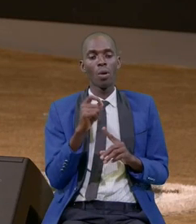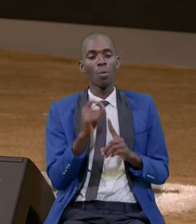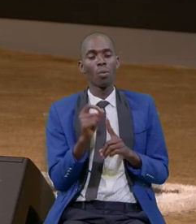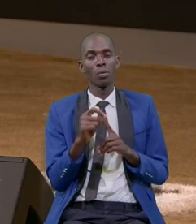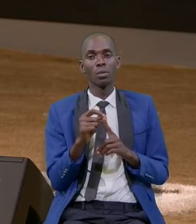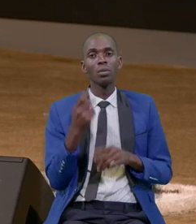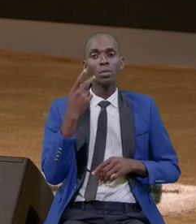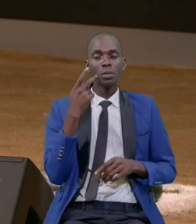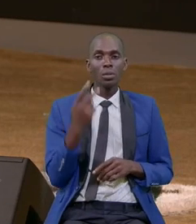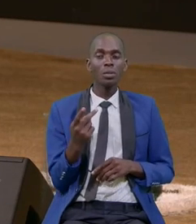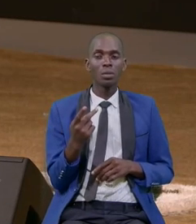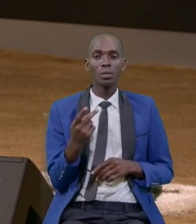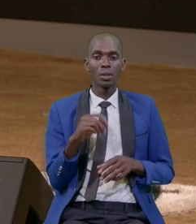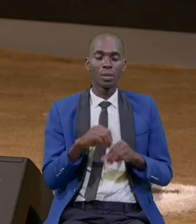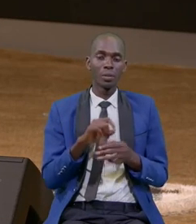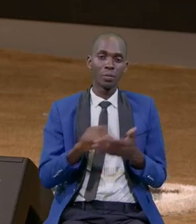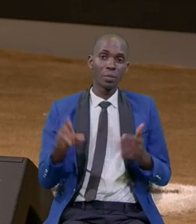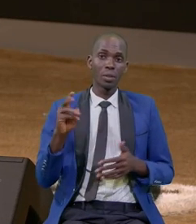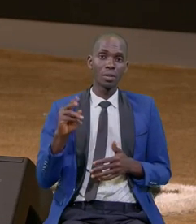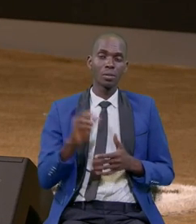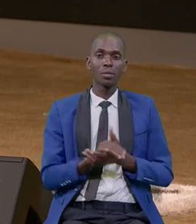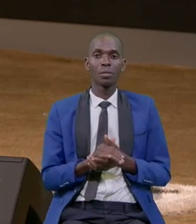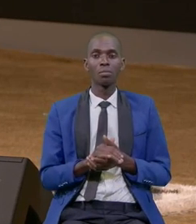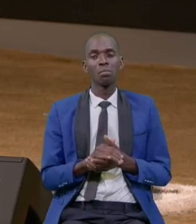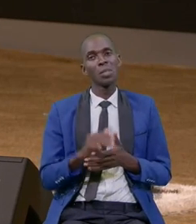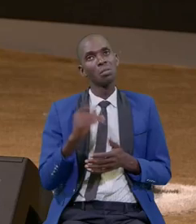Voilà le verset 16 là-bas. Verset